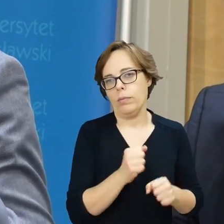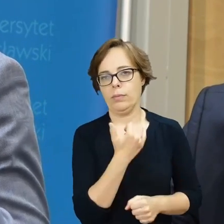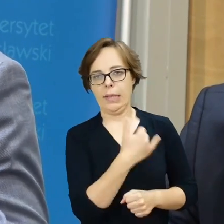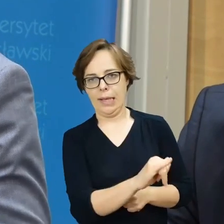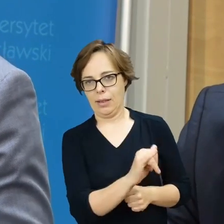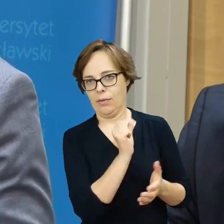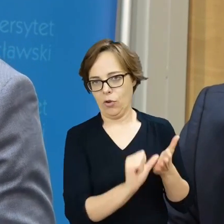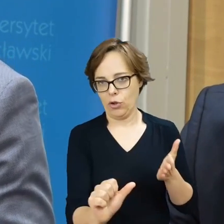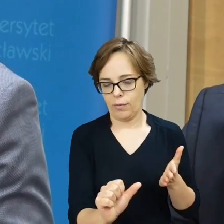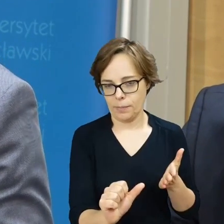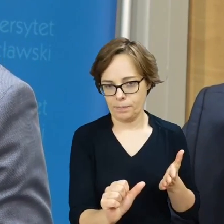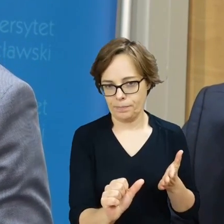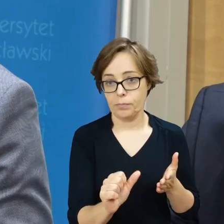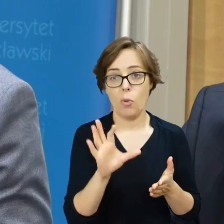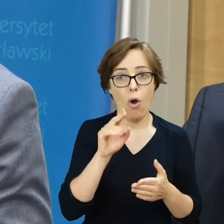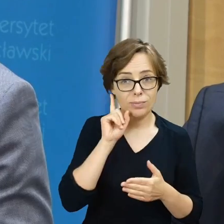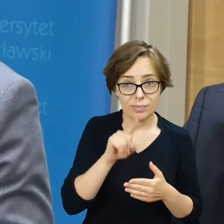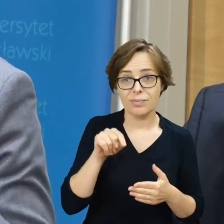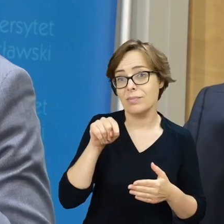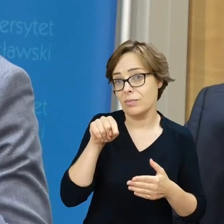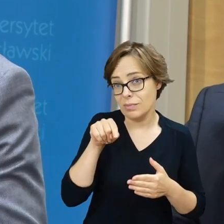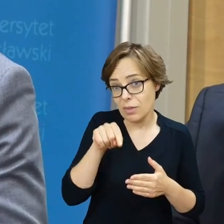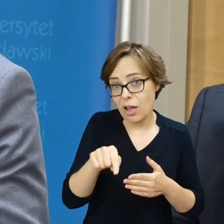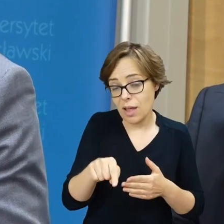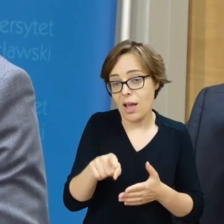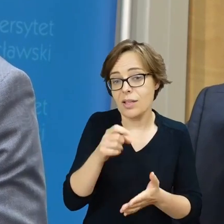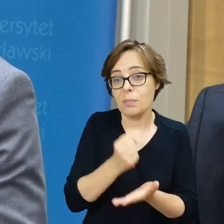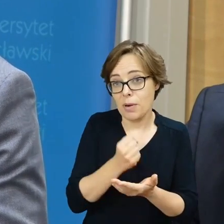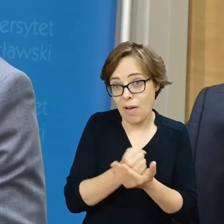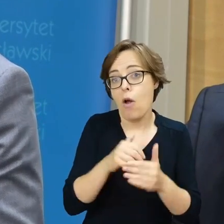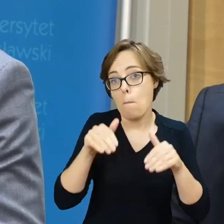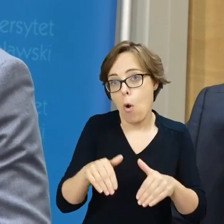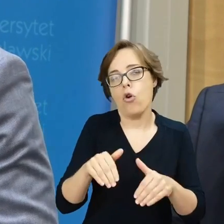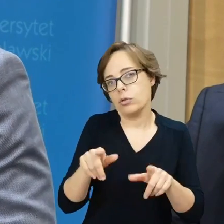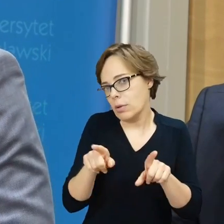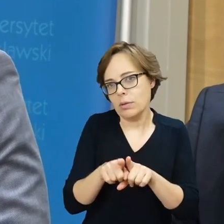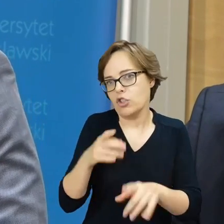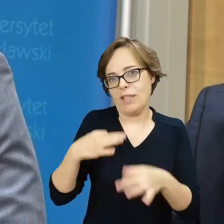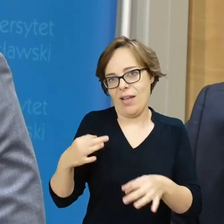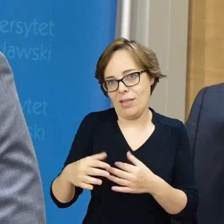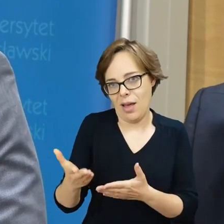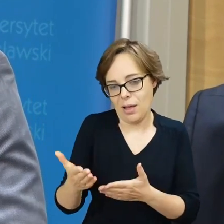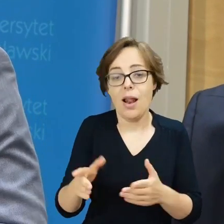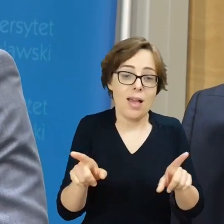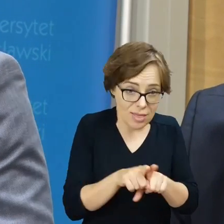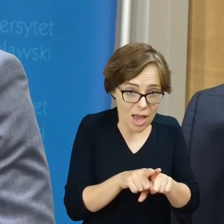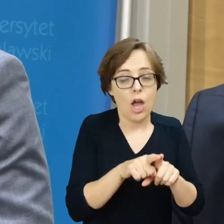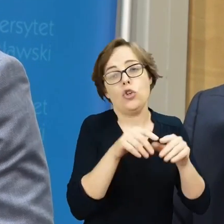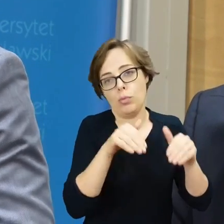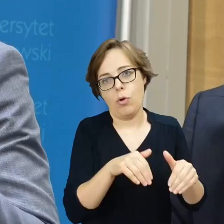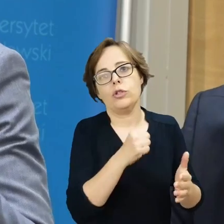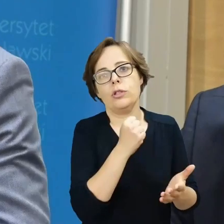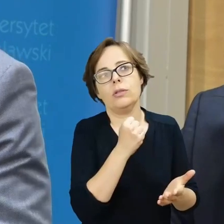to może być i sprawa cywilna w ujęciu formalnym, taka inna niż normalny stosunek cywilny, i to może być sprawa sądowo-administracyjna też w